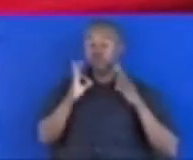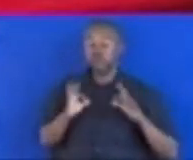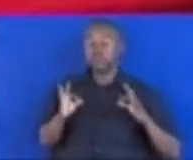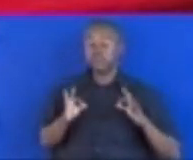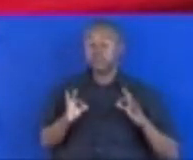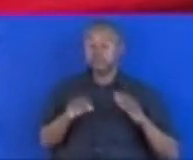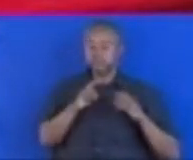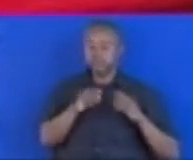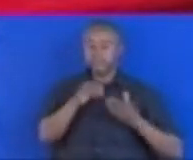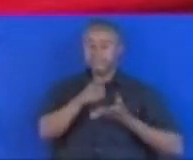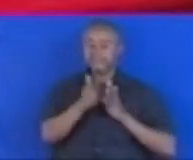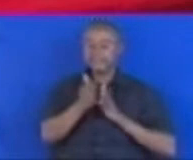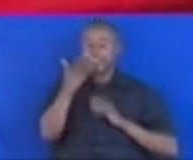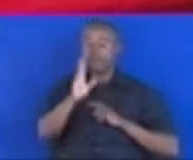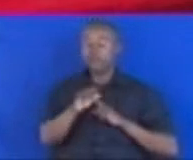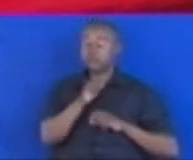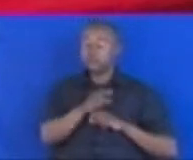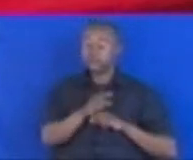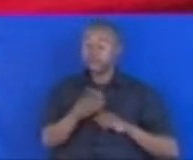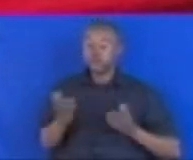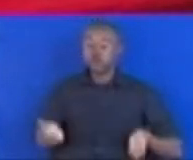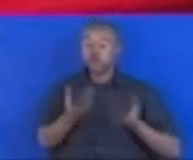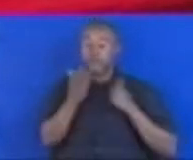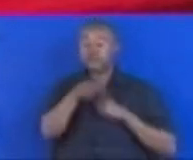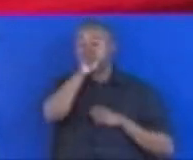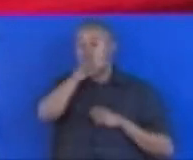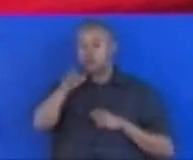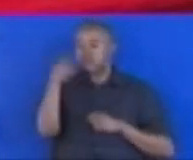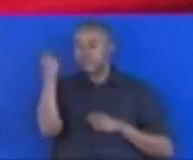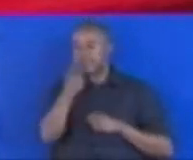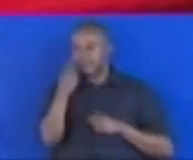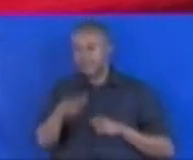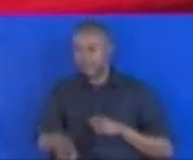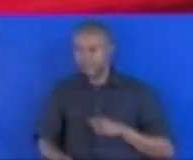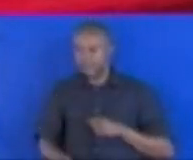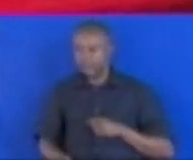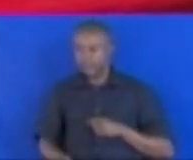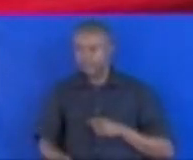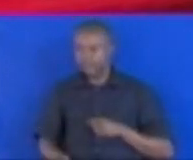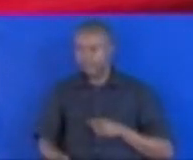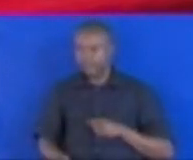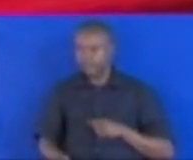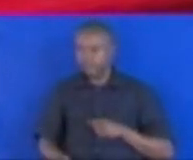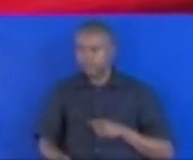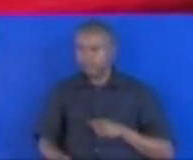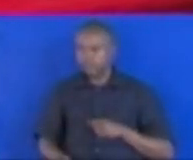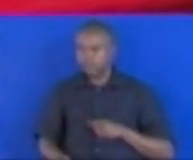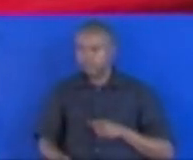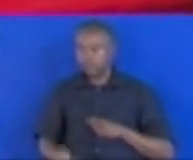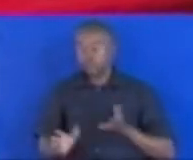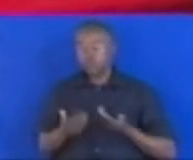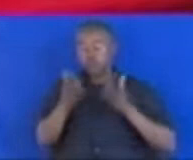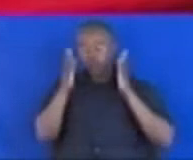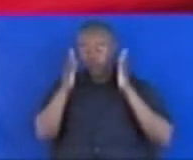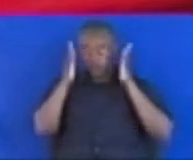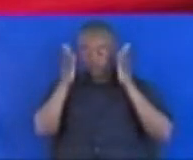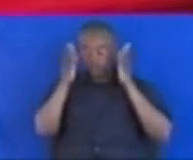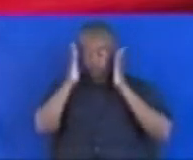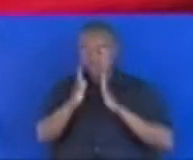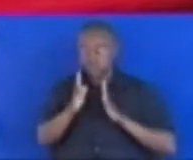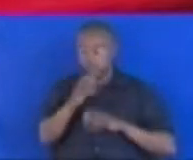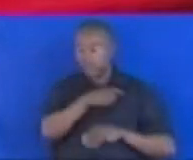hii muhimu kwa maendeleo ya wananchi na taifa kwa jumla. Kwani Mheshimiwa Mahatma Gandhi amewahi